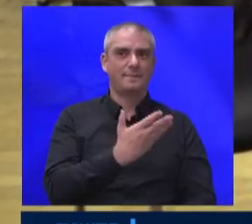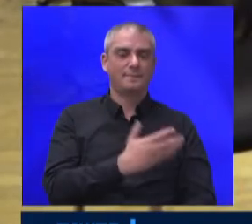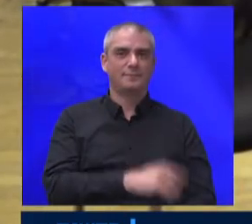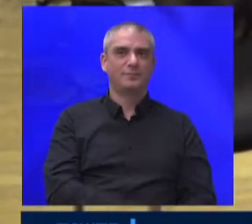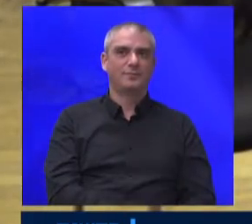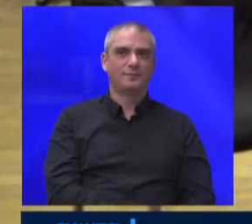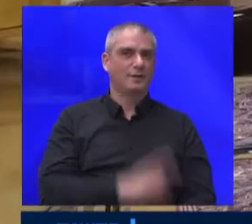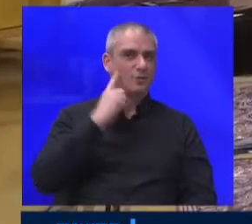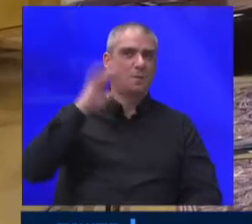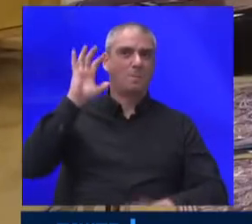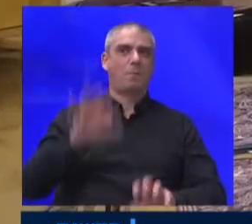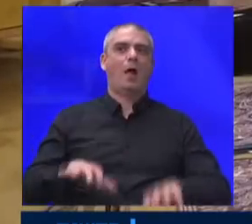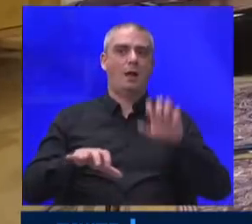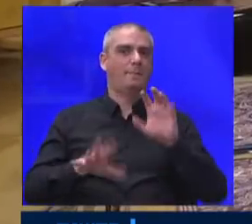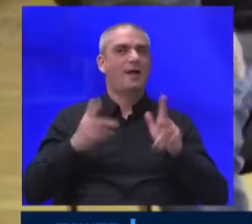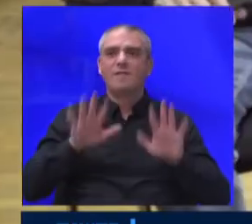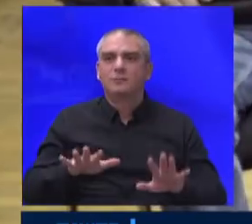איפה